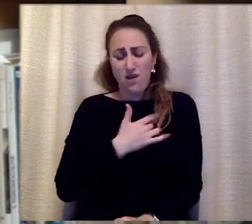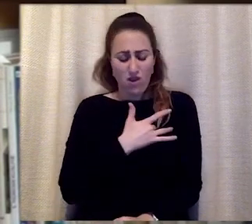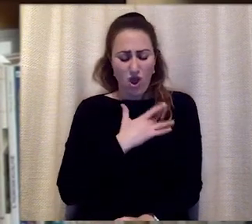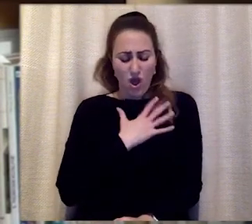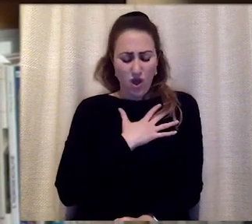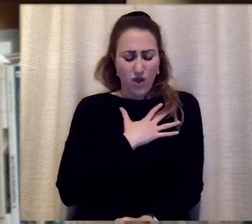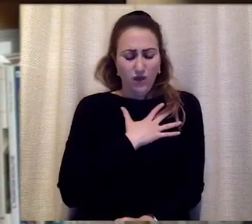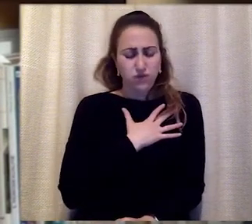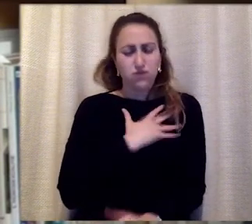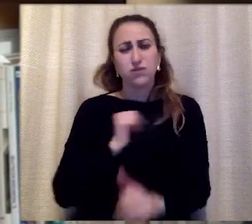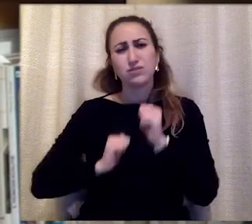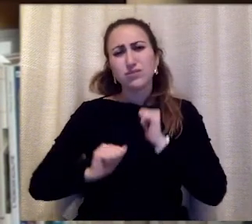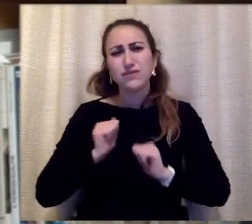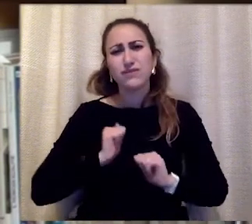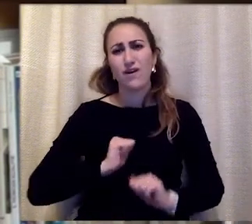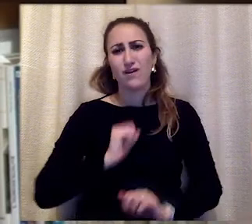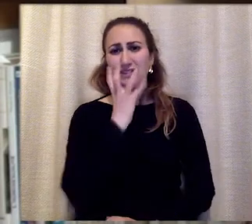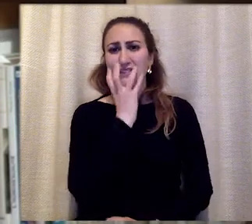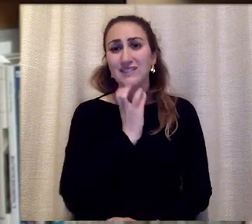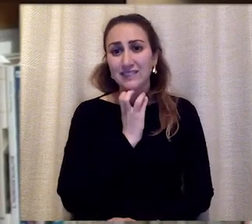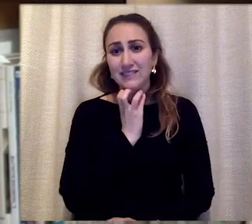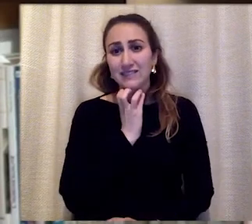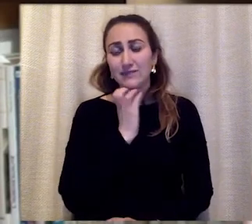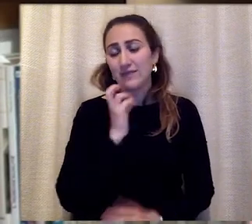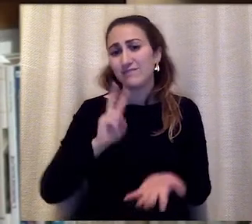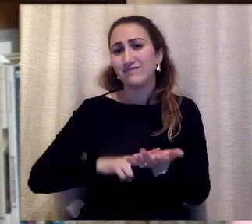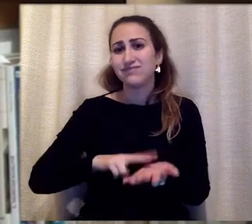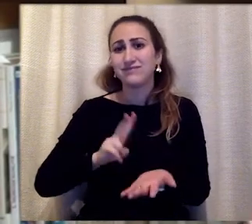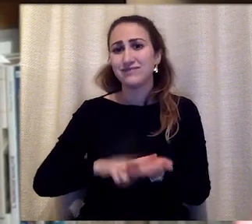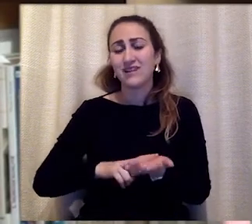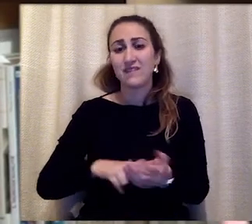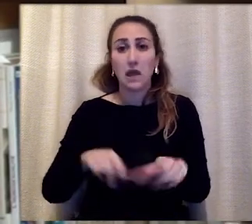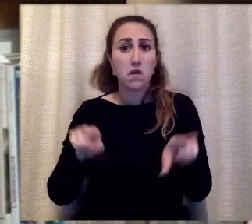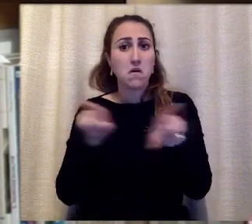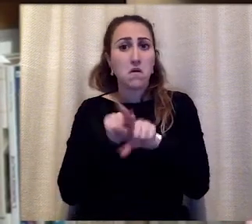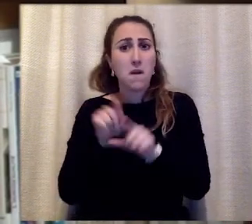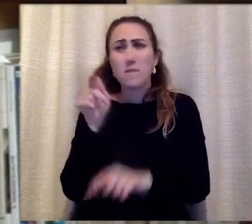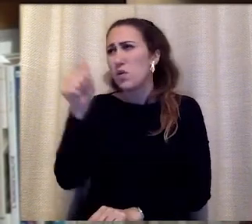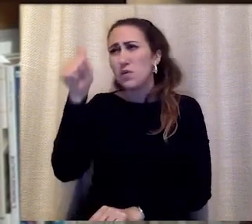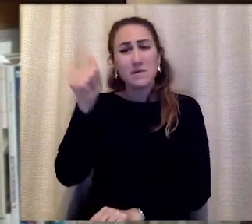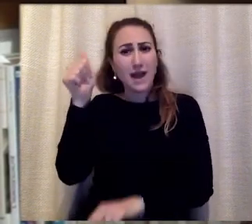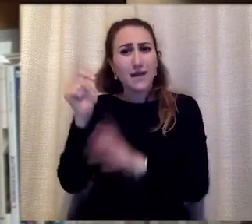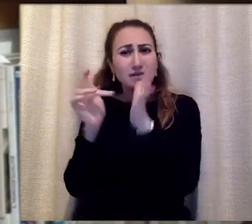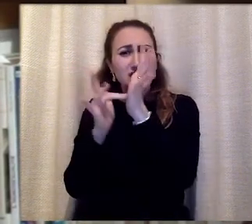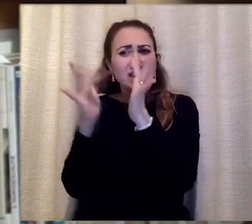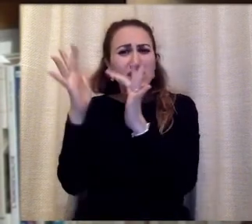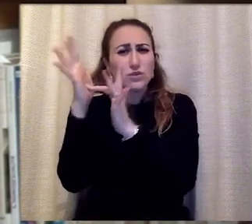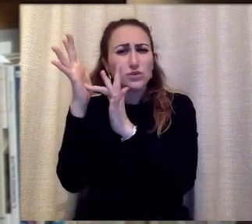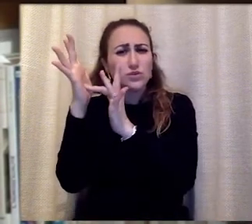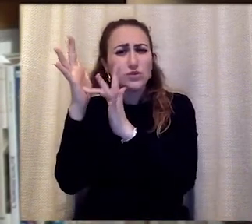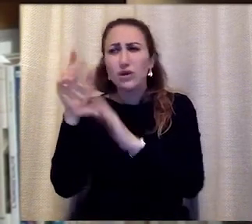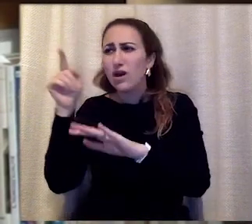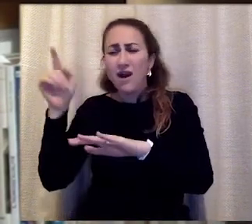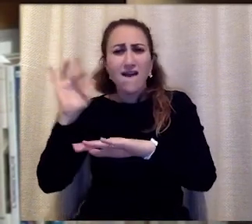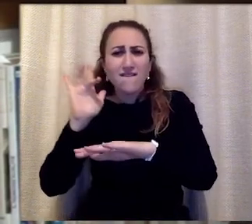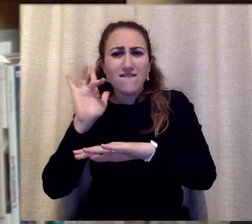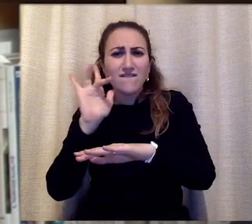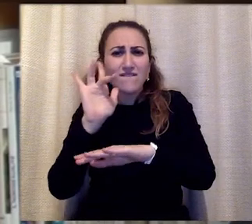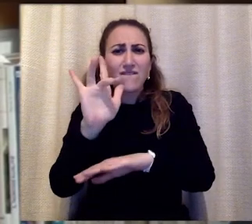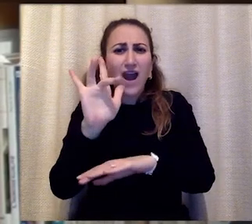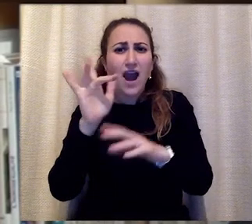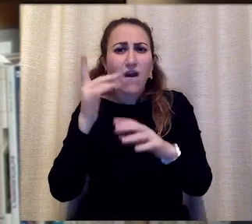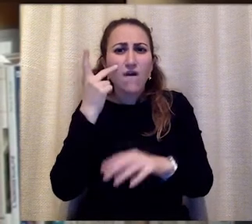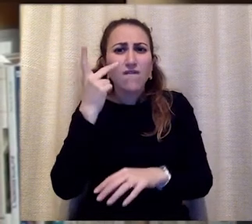Jésus lui-même, lorsqu'il arrive et qu'il voit Lazare dans le tombeau, il est dit qu'il pleura.